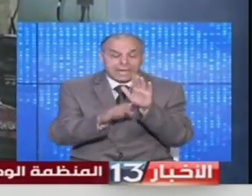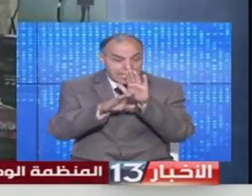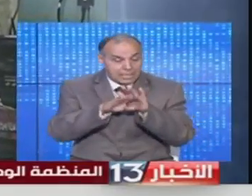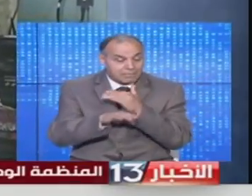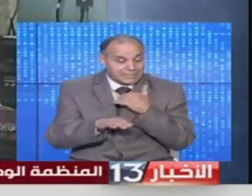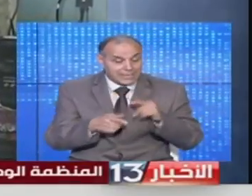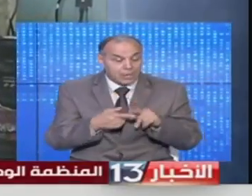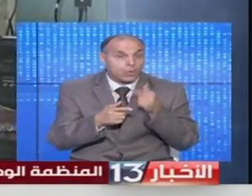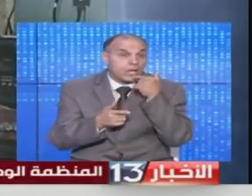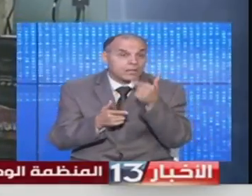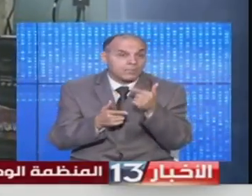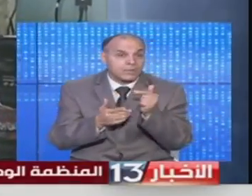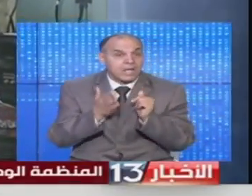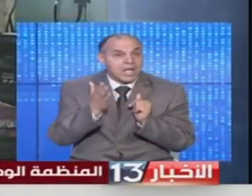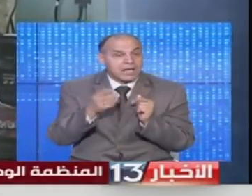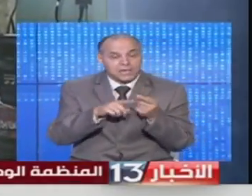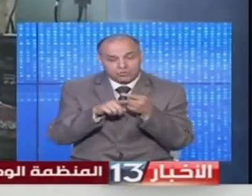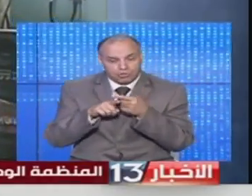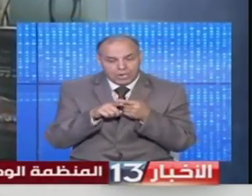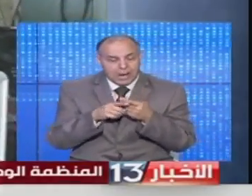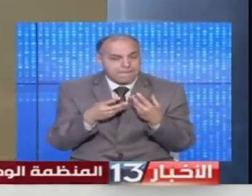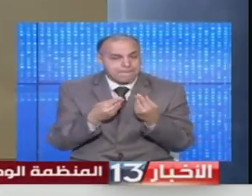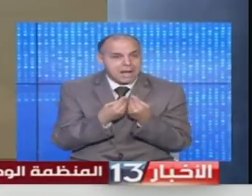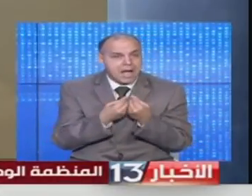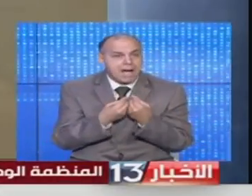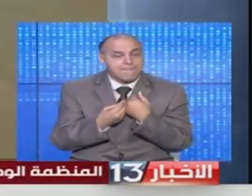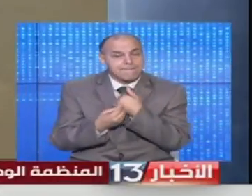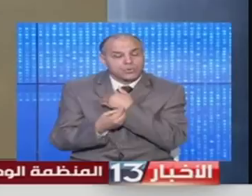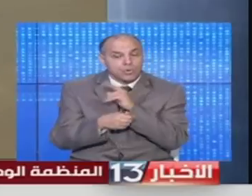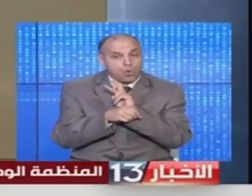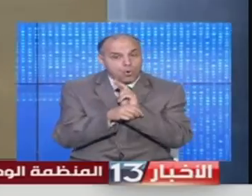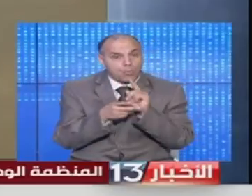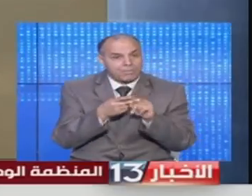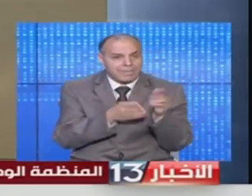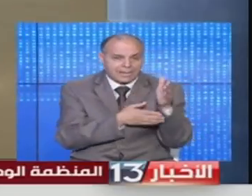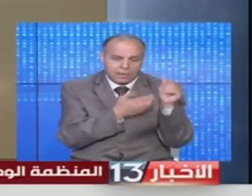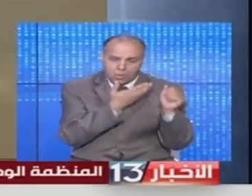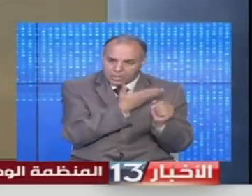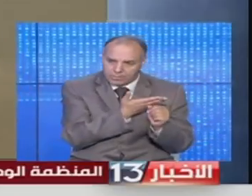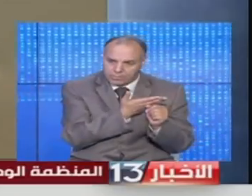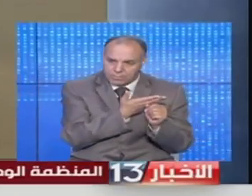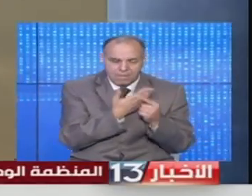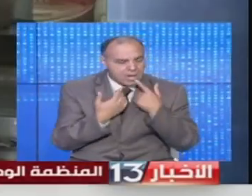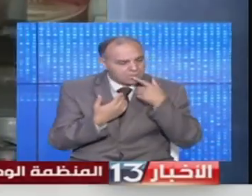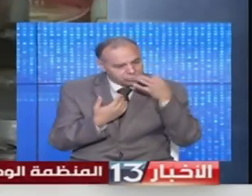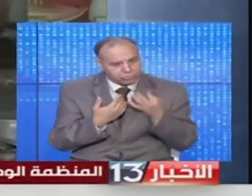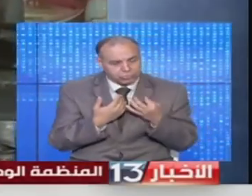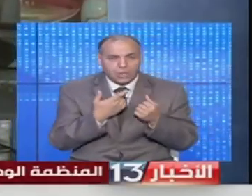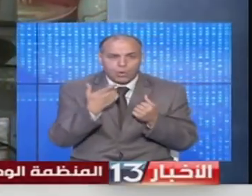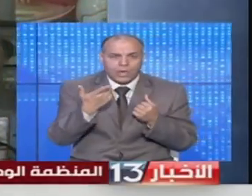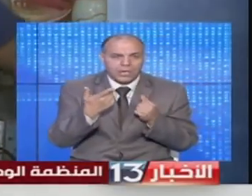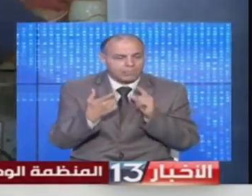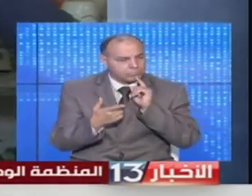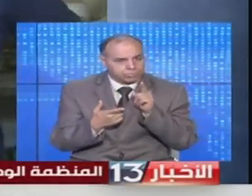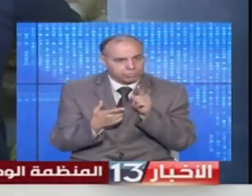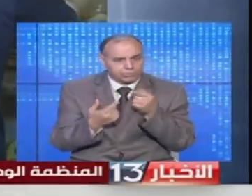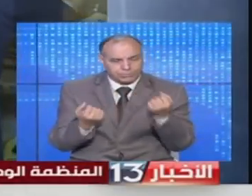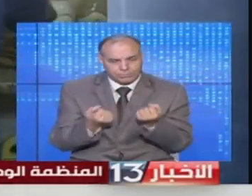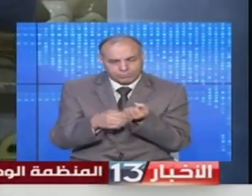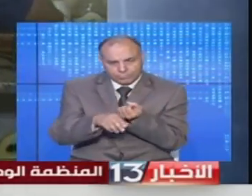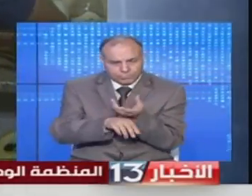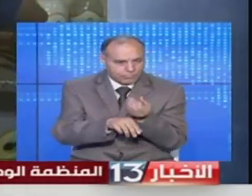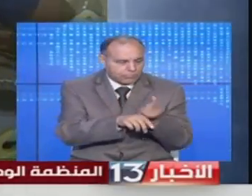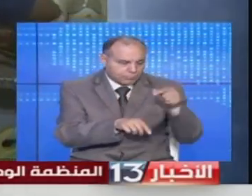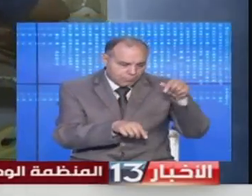وذلك في شراكه تامه مع الصله الرقبيه للدوله مع الالتزام بتنفيذ الحملات التحسيسيه